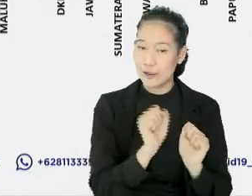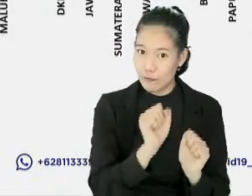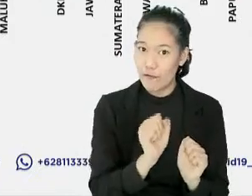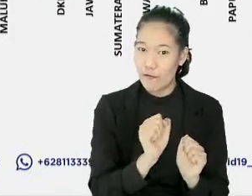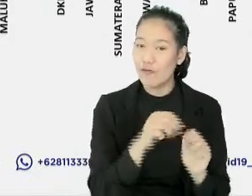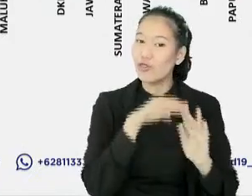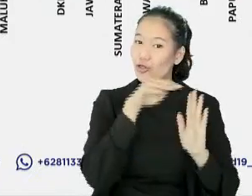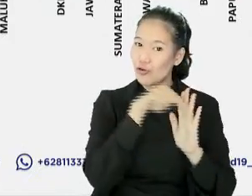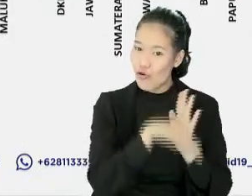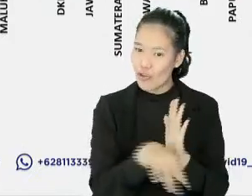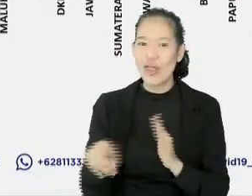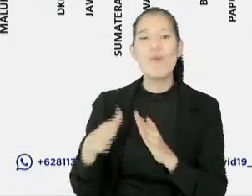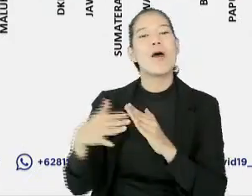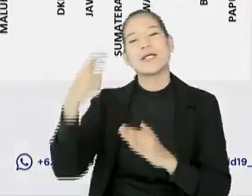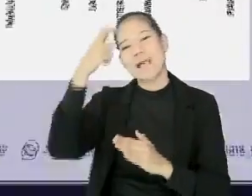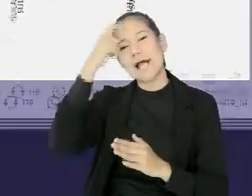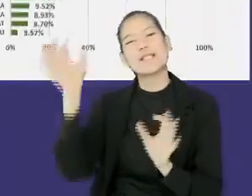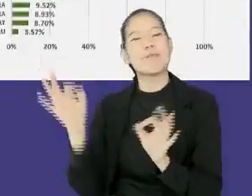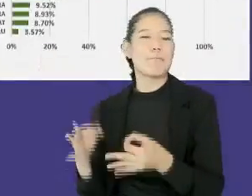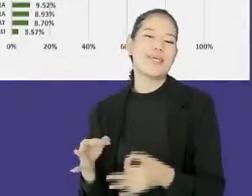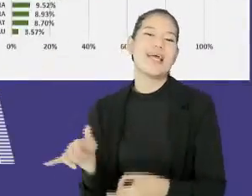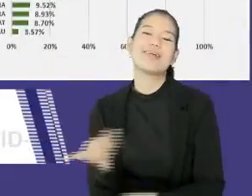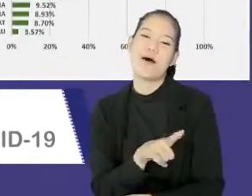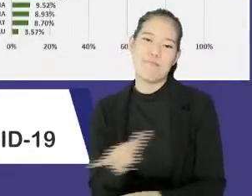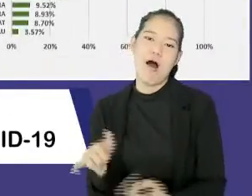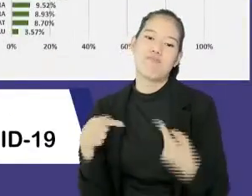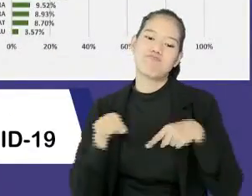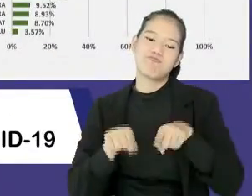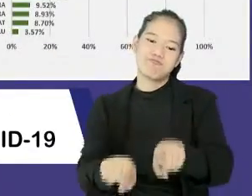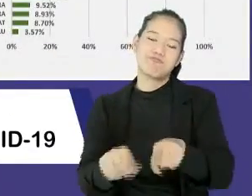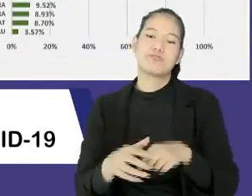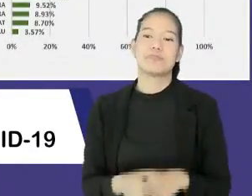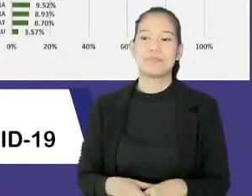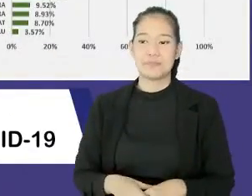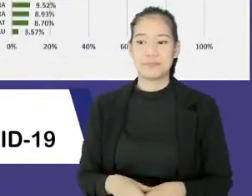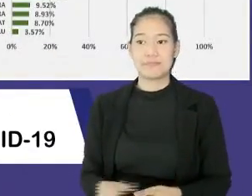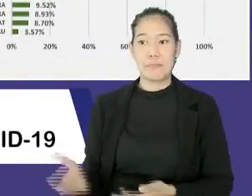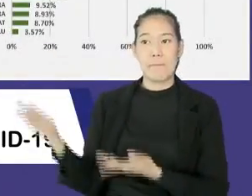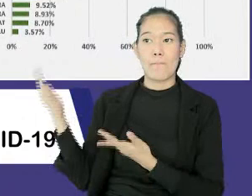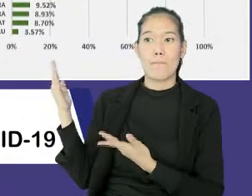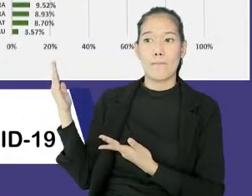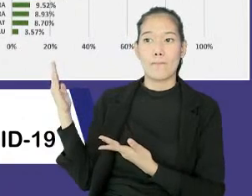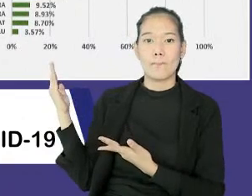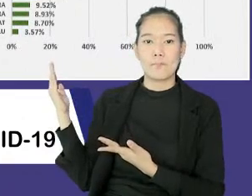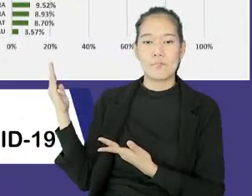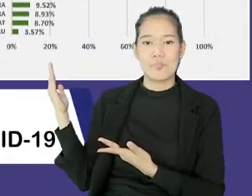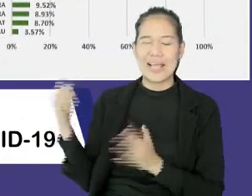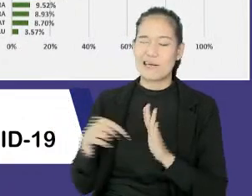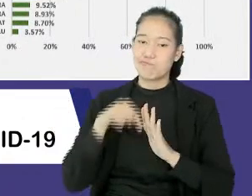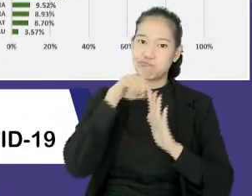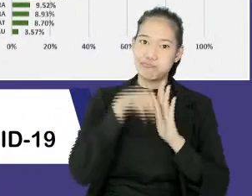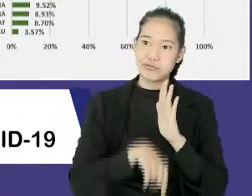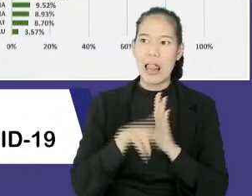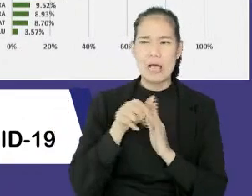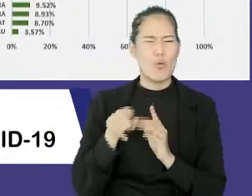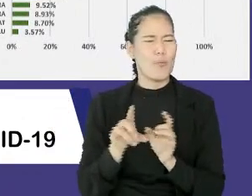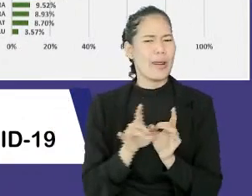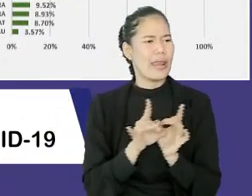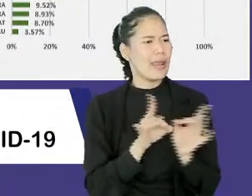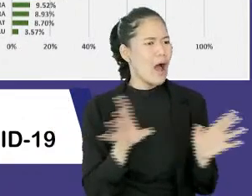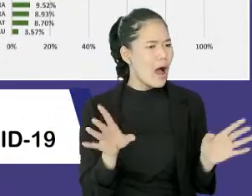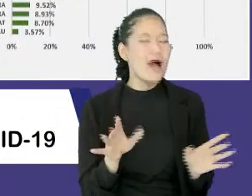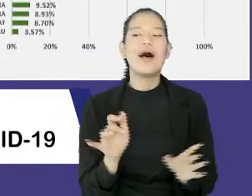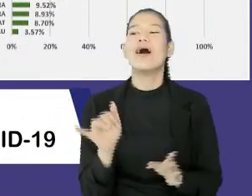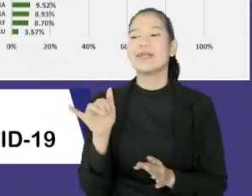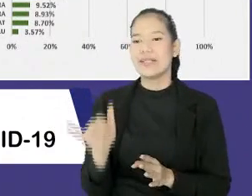sudah kita lihat tadi grafiknya kita lanjut ke slide berikutnya nah ini untuk lihat lebih detail dan ia betul